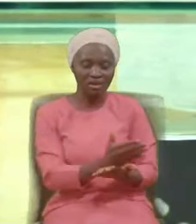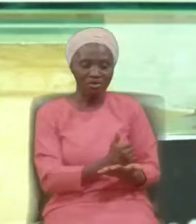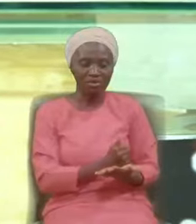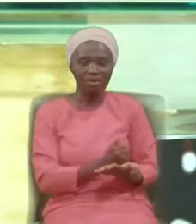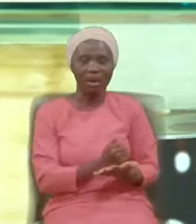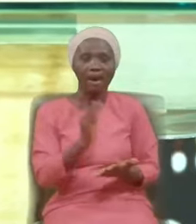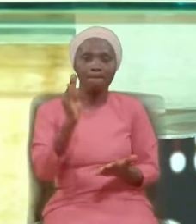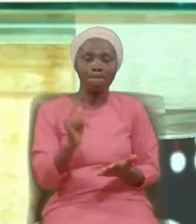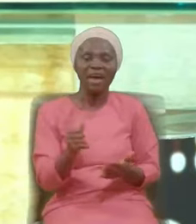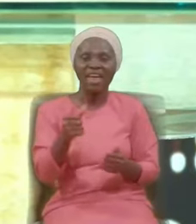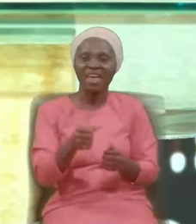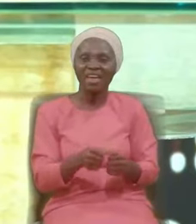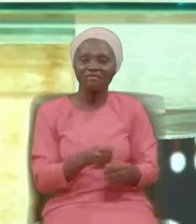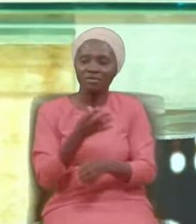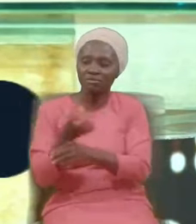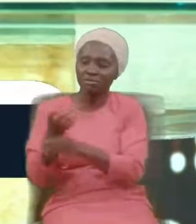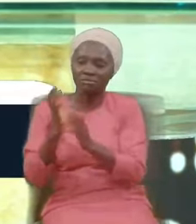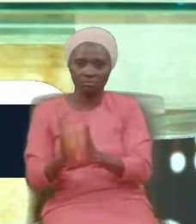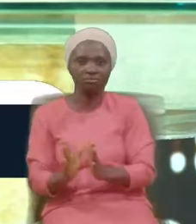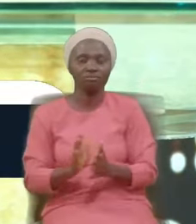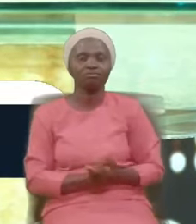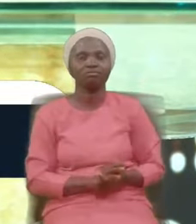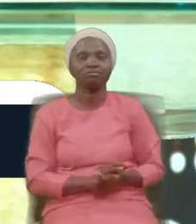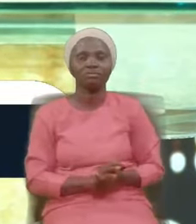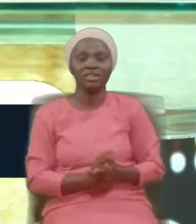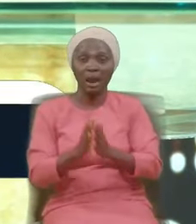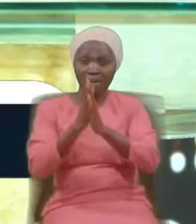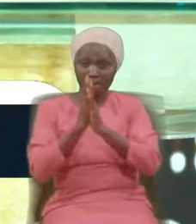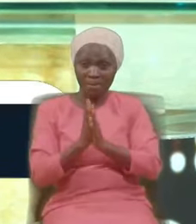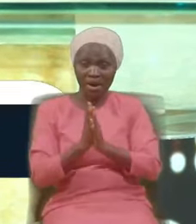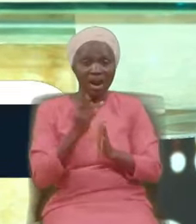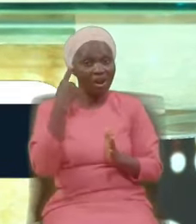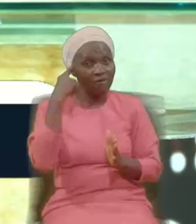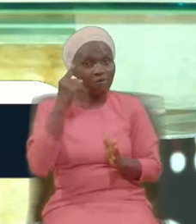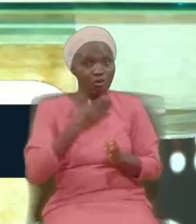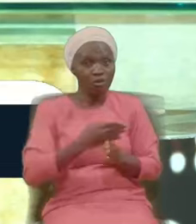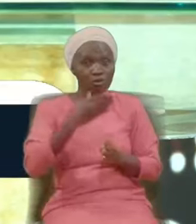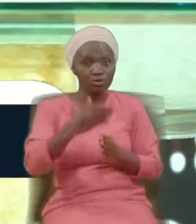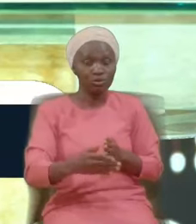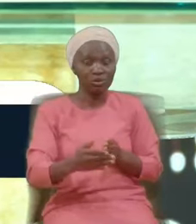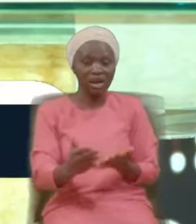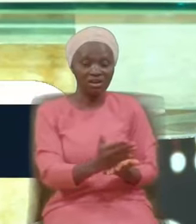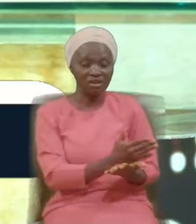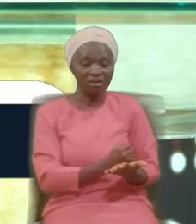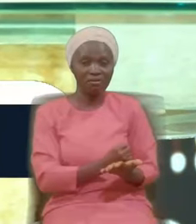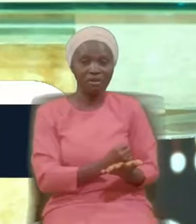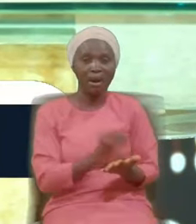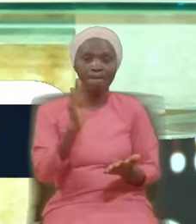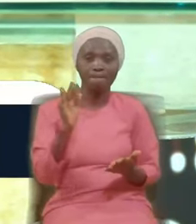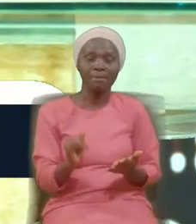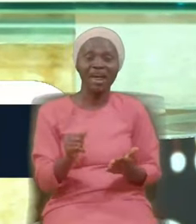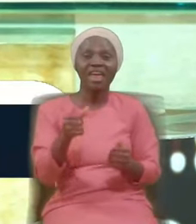pour chaque suppliant. La prière pour la guérison totale par